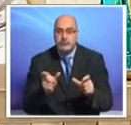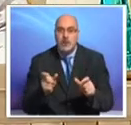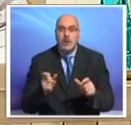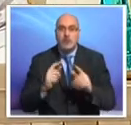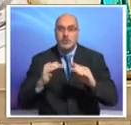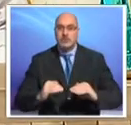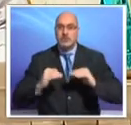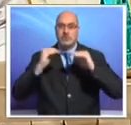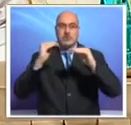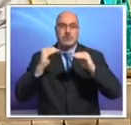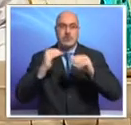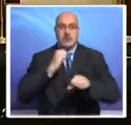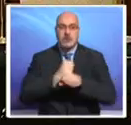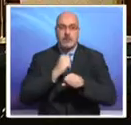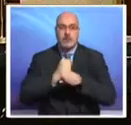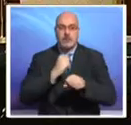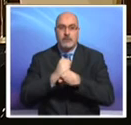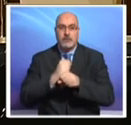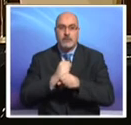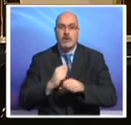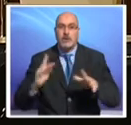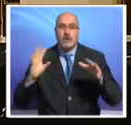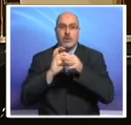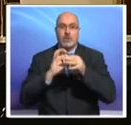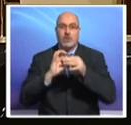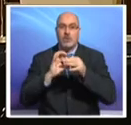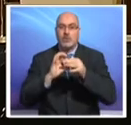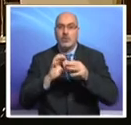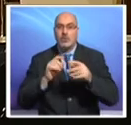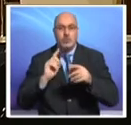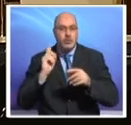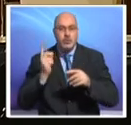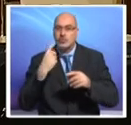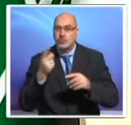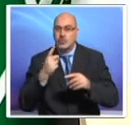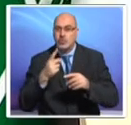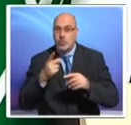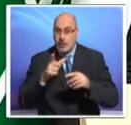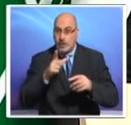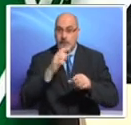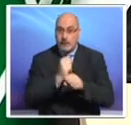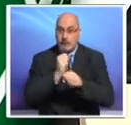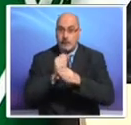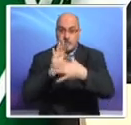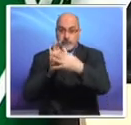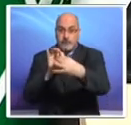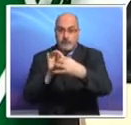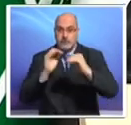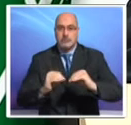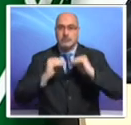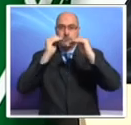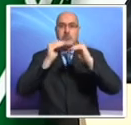والارتقاء بالتعاون والتنسيق الدائم بيننا إلى أعلى